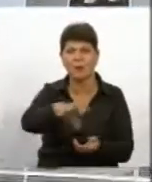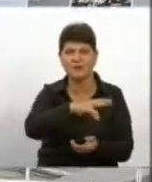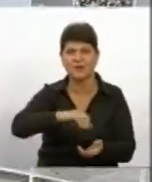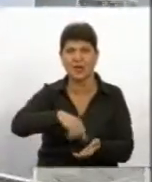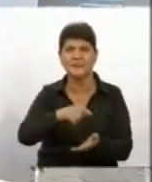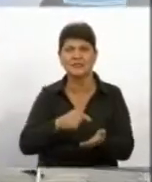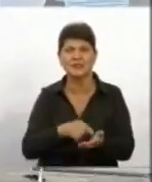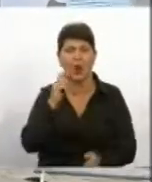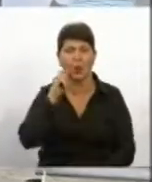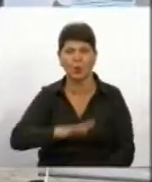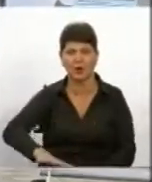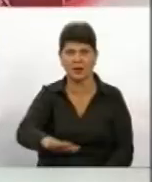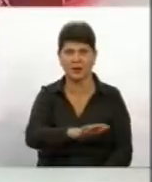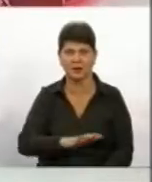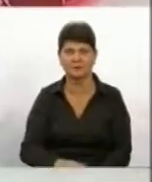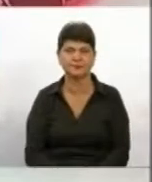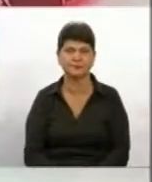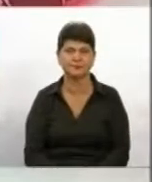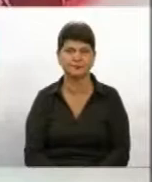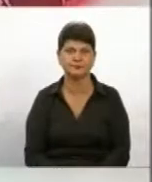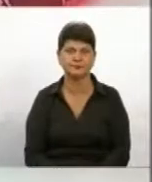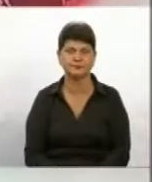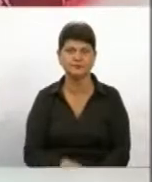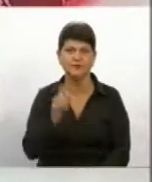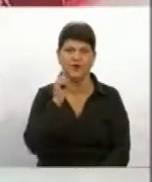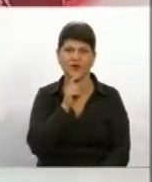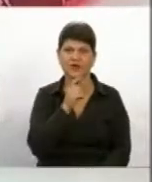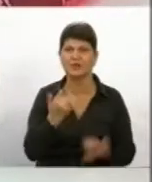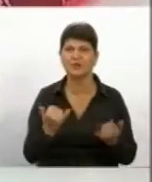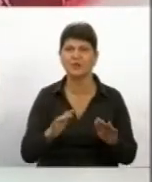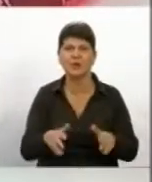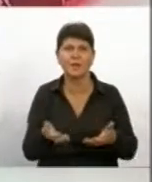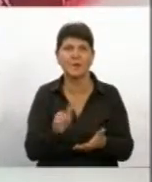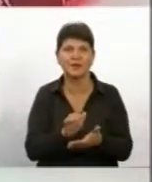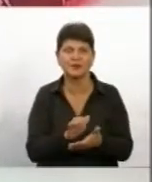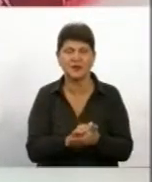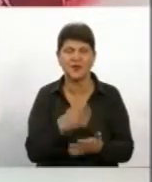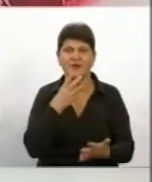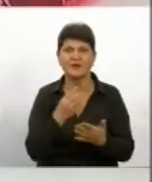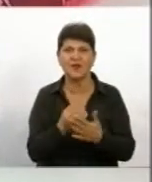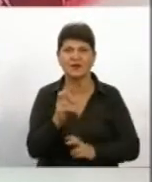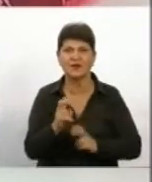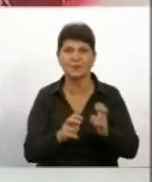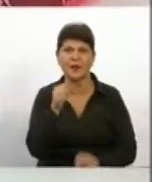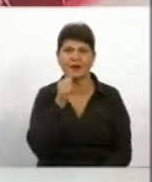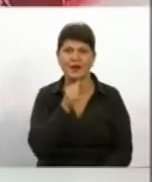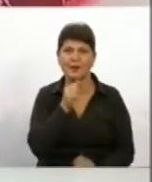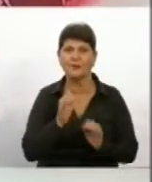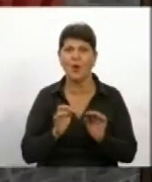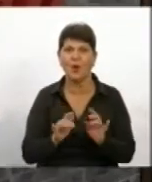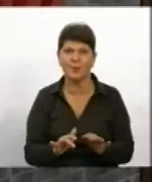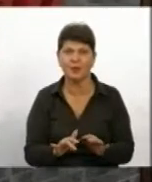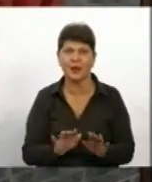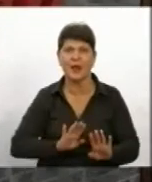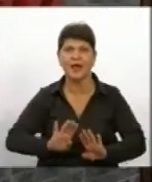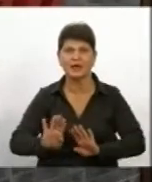на Суспільному. Вінниця. У Вінниці сьогодні презентували вестерн власного виробництва «Таємна операція».